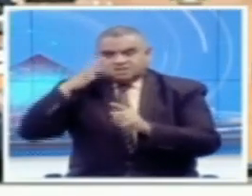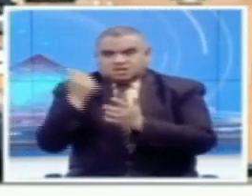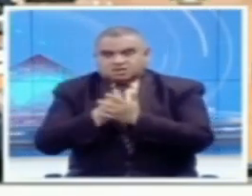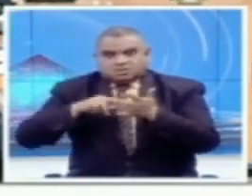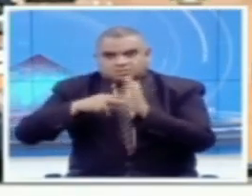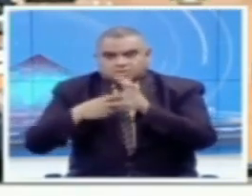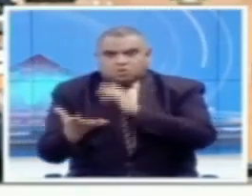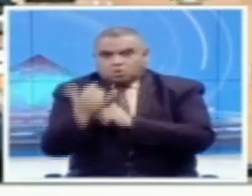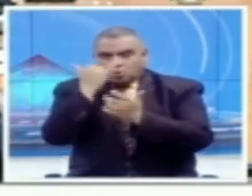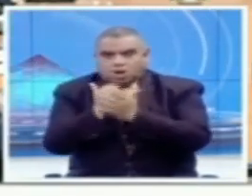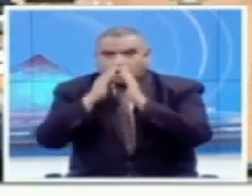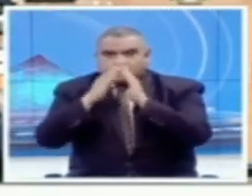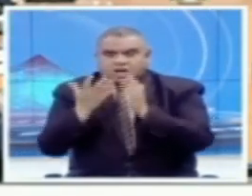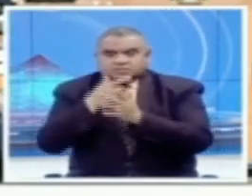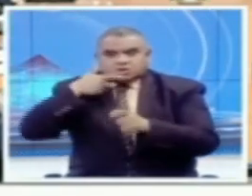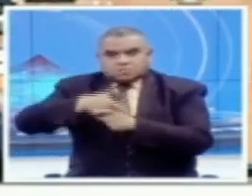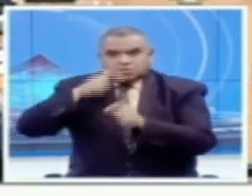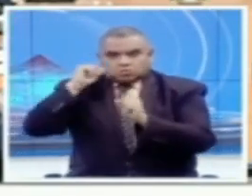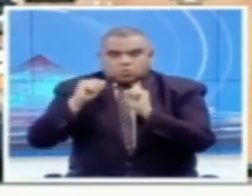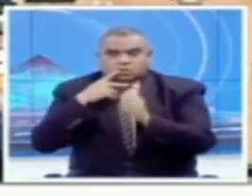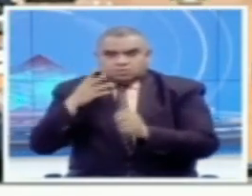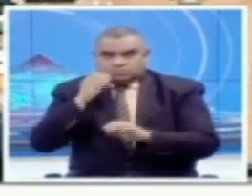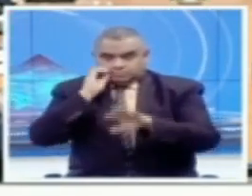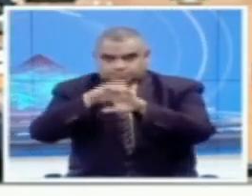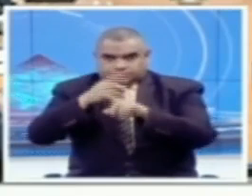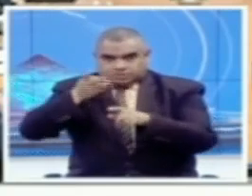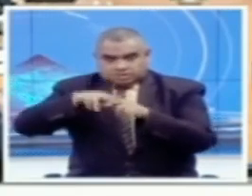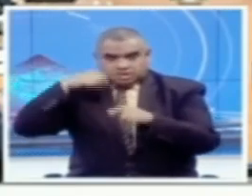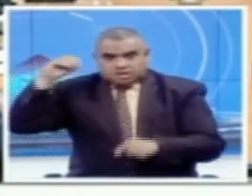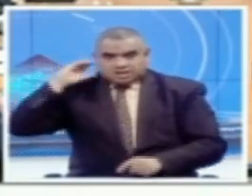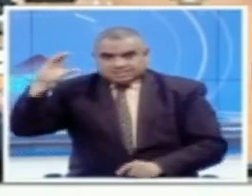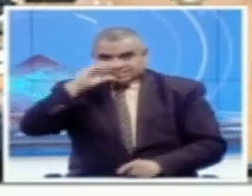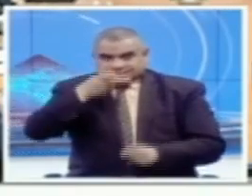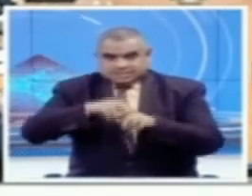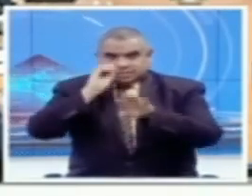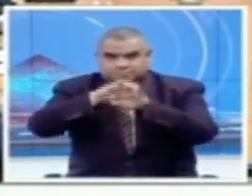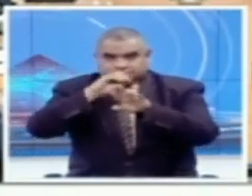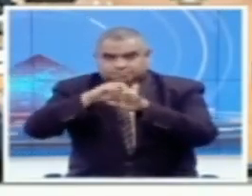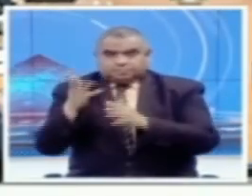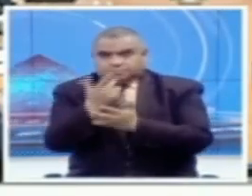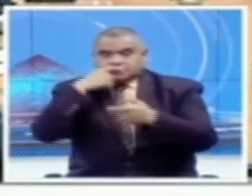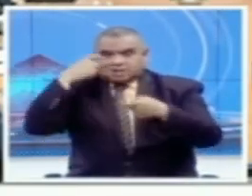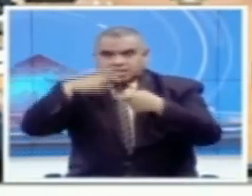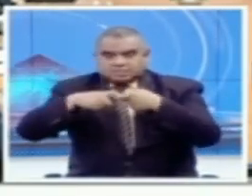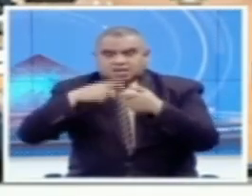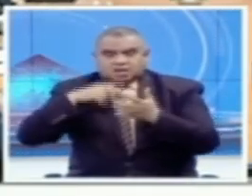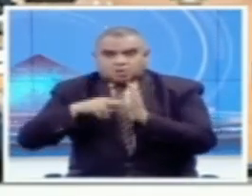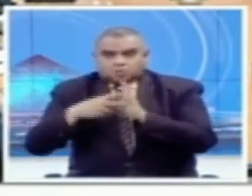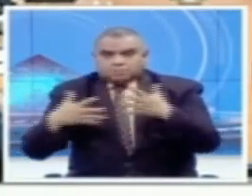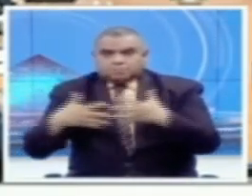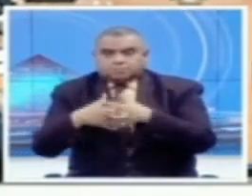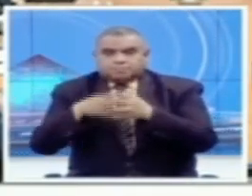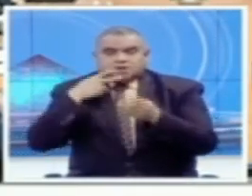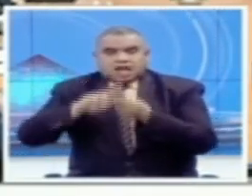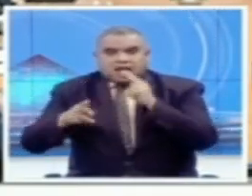لموارد مصر من قطاع الطاقة، وموجهاً سيادته بمواصلة التعاون المكثف مع الشركة وتذليل